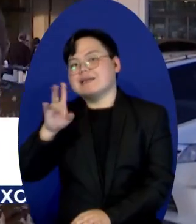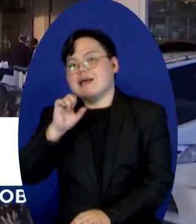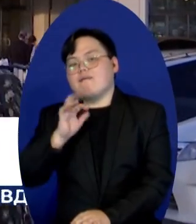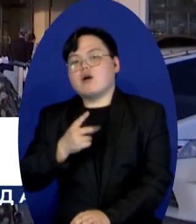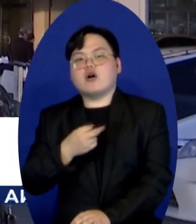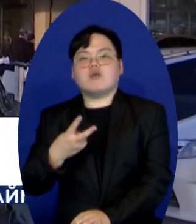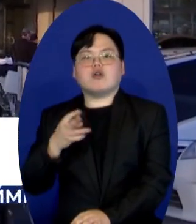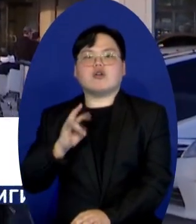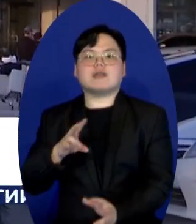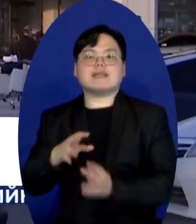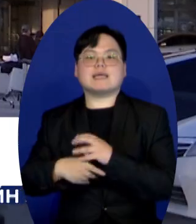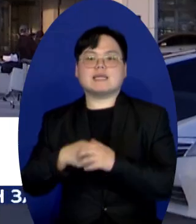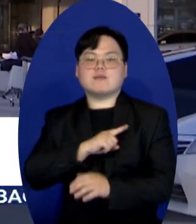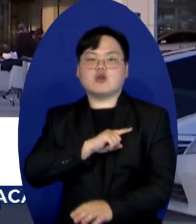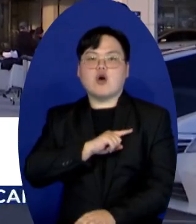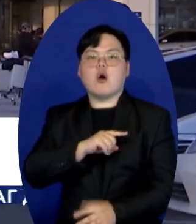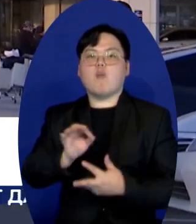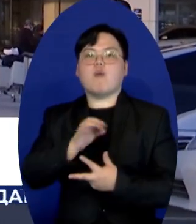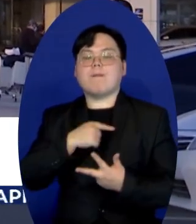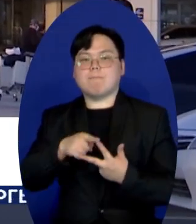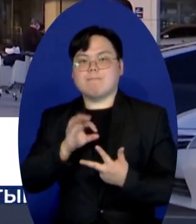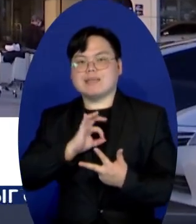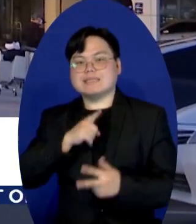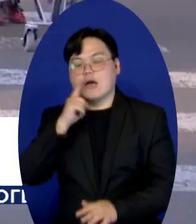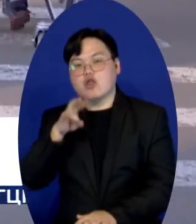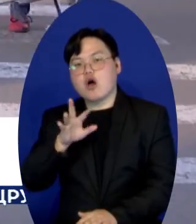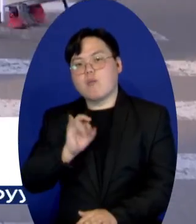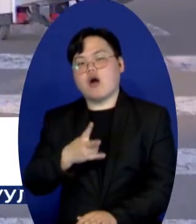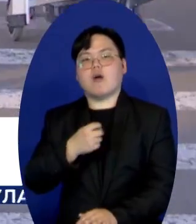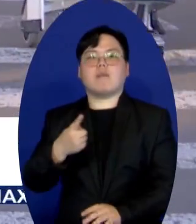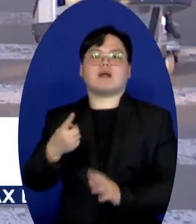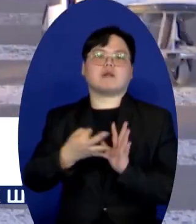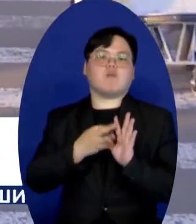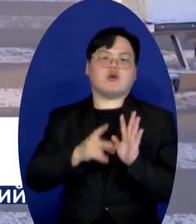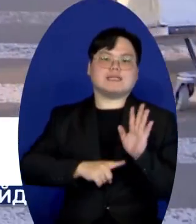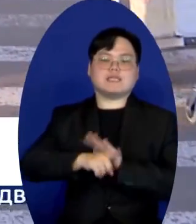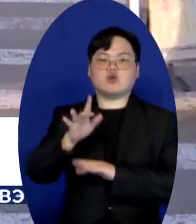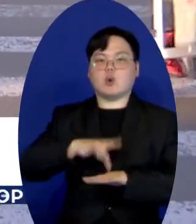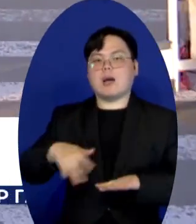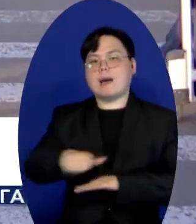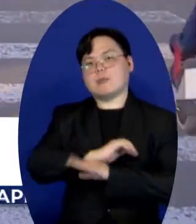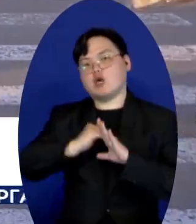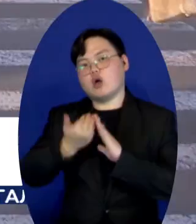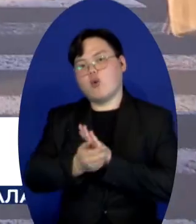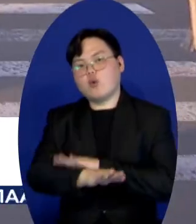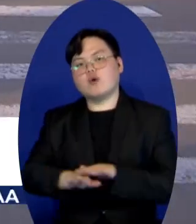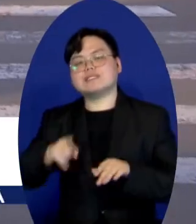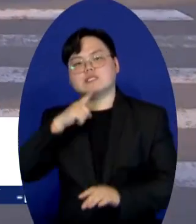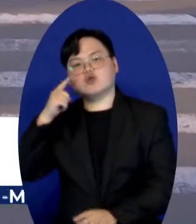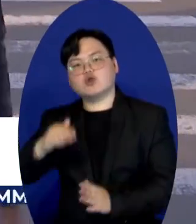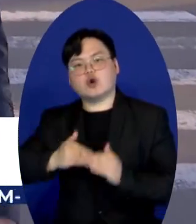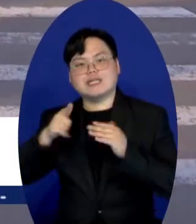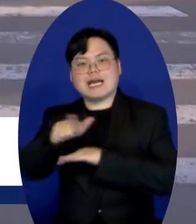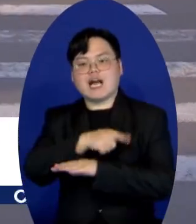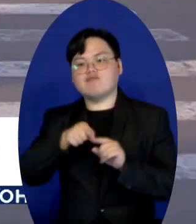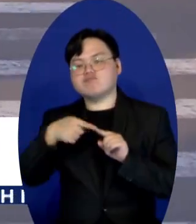оны дэлхийн аварга шалгуулах тэмцээний мөнгөн медальт залуу тамирчин Номин 2018 оноос эхлэн Төв аймгийн гэр бүл хүүхэд залуучуудын хөгжлийн газрын